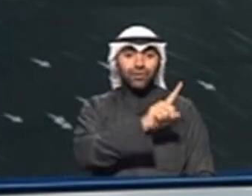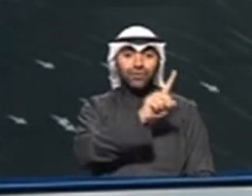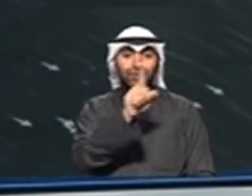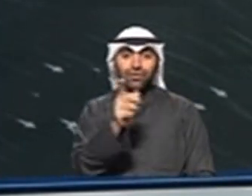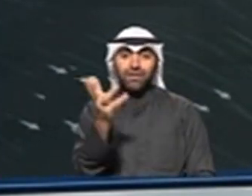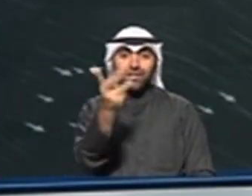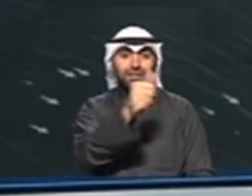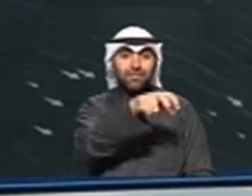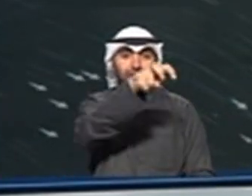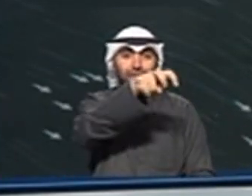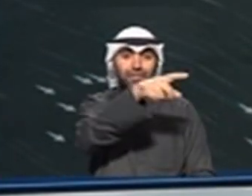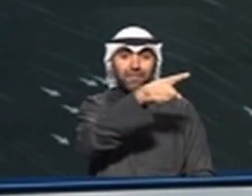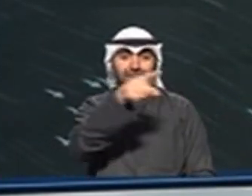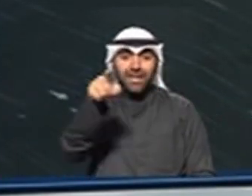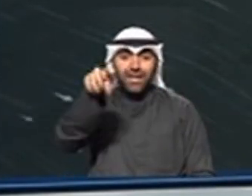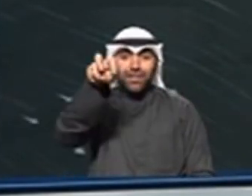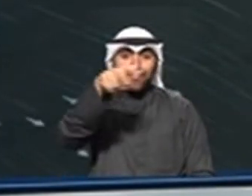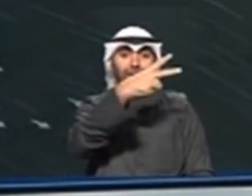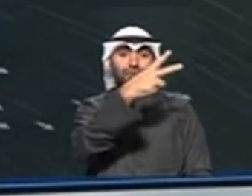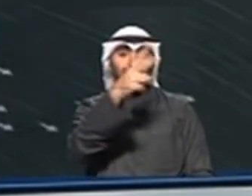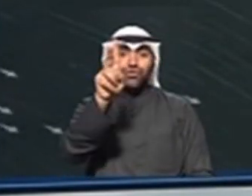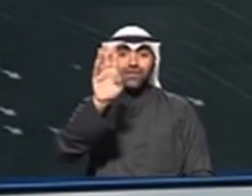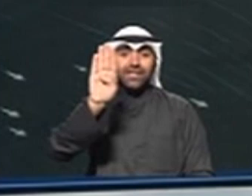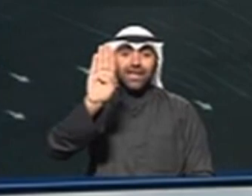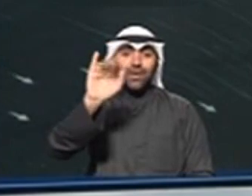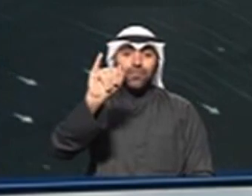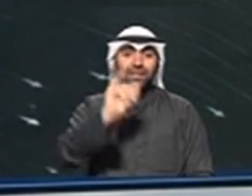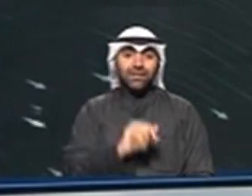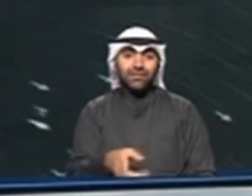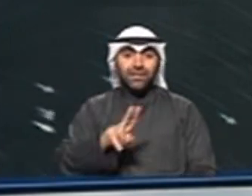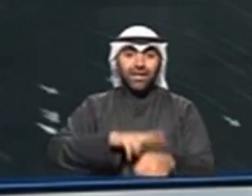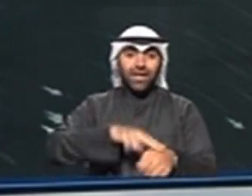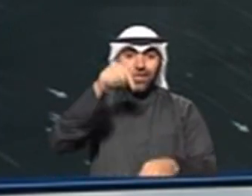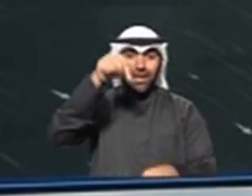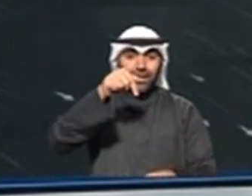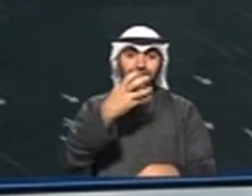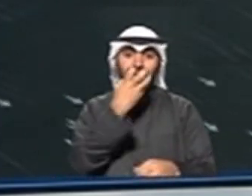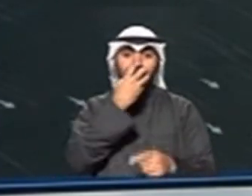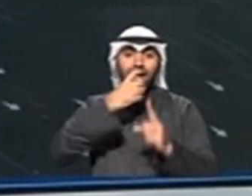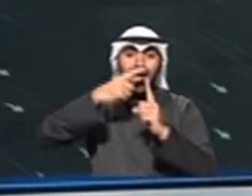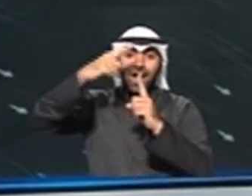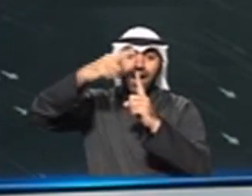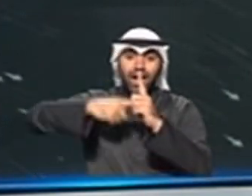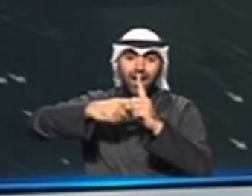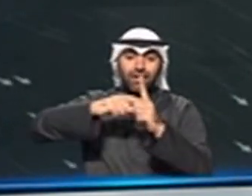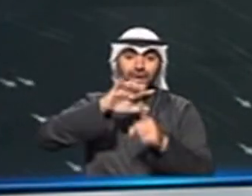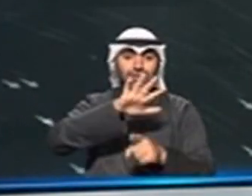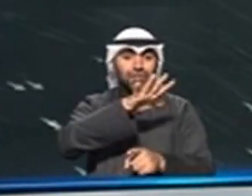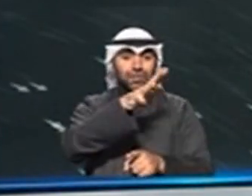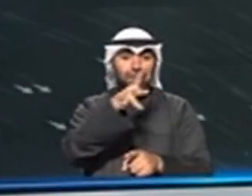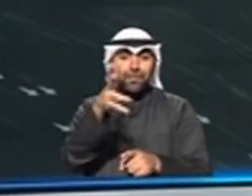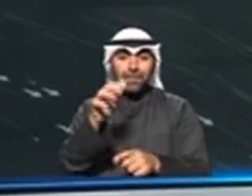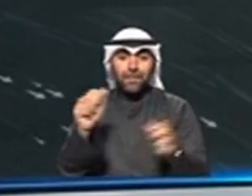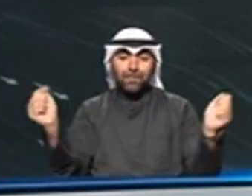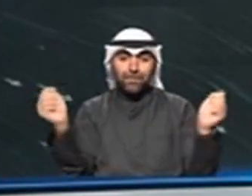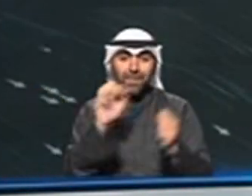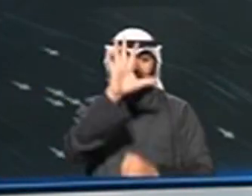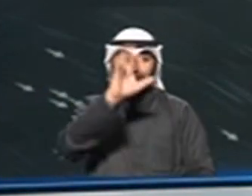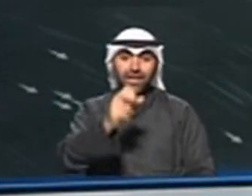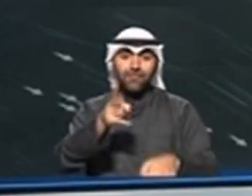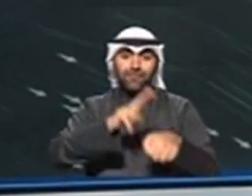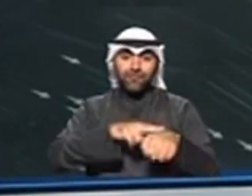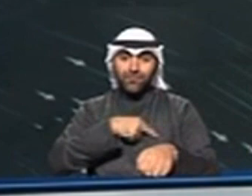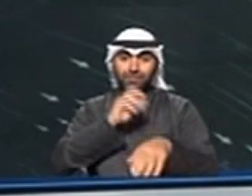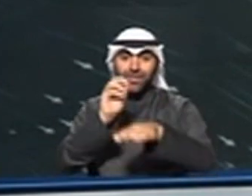بين 8 إلى 28 كيلومتر في الساعة. وأيضا أعزائي المشاهدين، متوقع فرصة لتكون الضباب على بعض